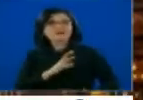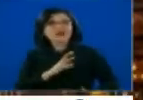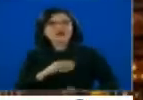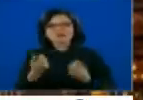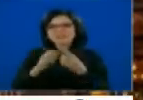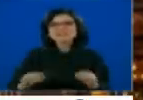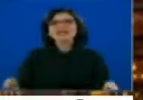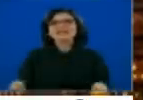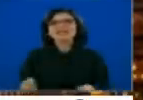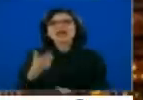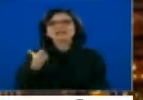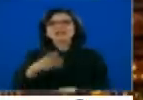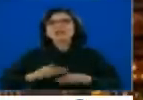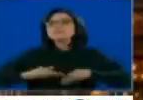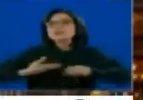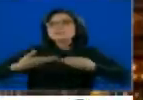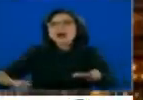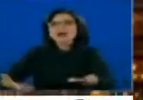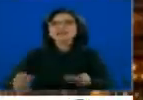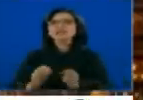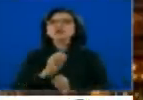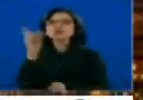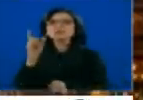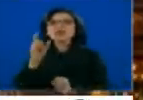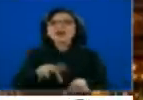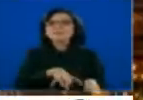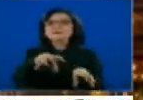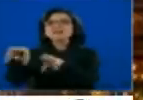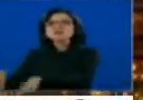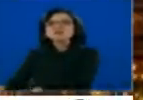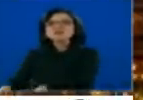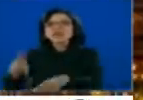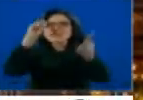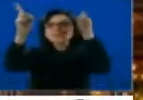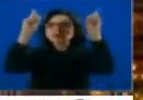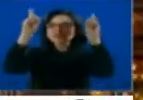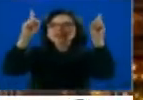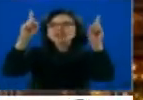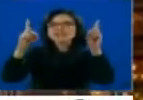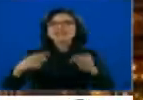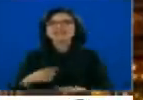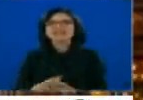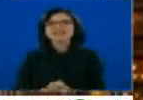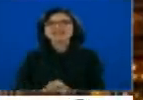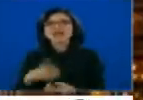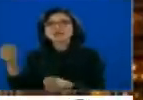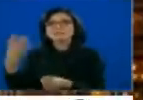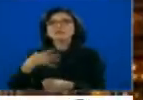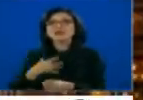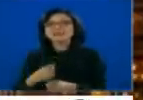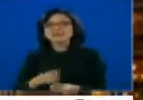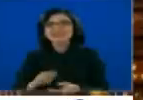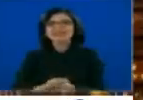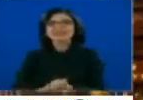lalu sekarang menghibahkan hidupnya hijrah ke dalam dunia politik beliau sering sebut saya seperti Umar Bin Abu Bakar asiddiq